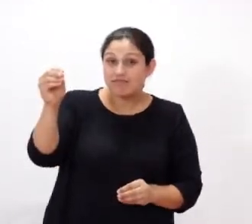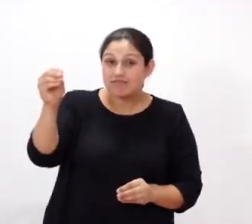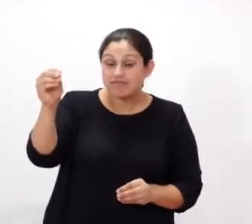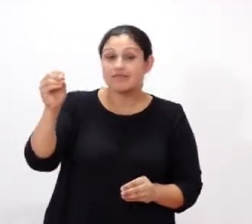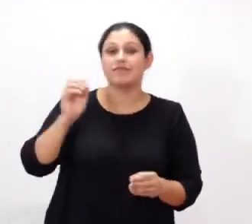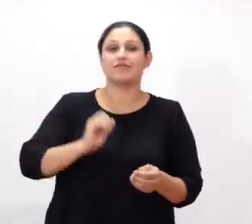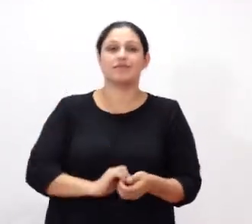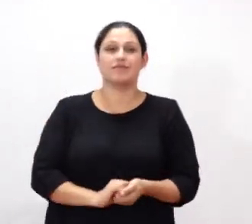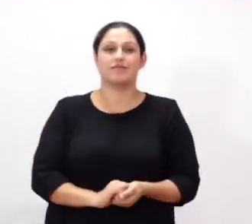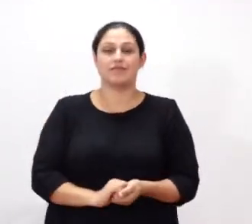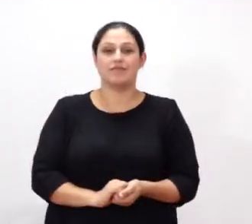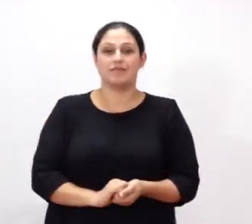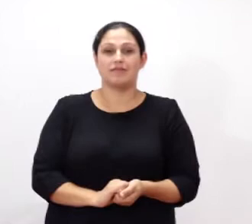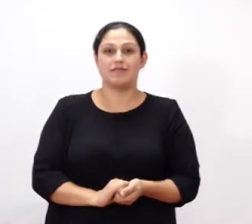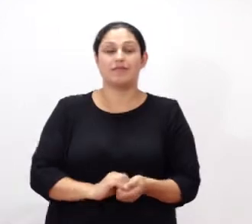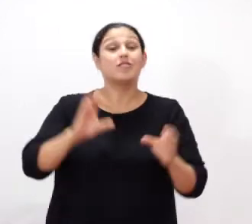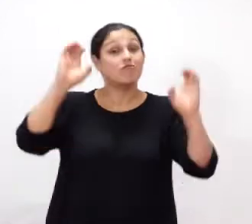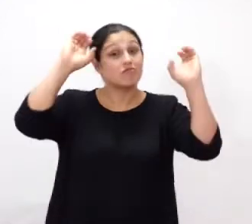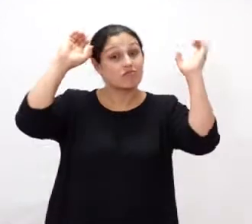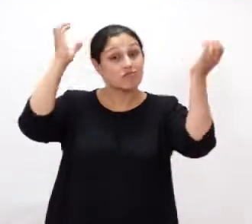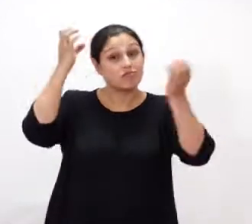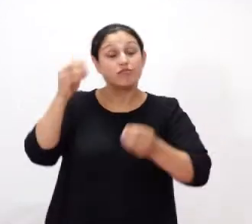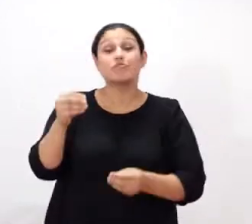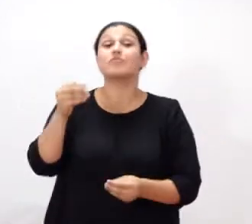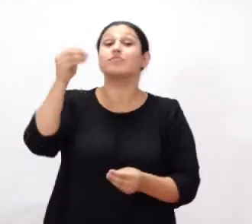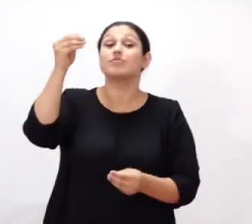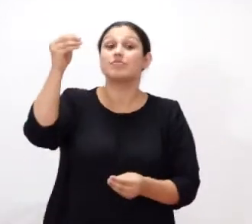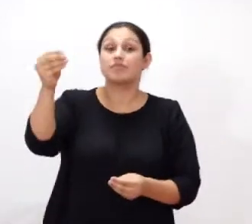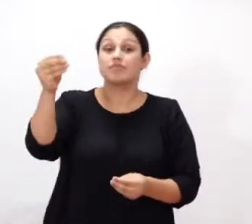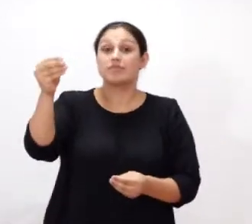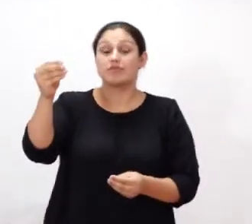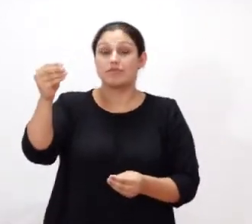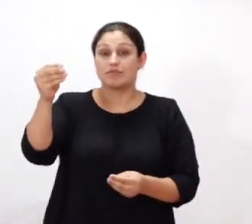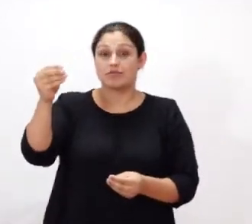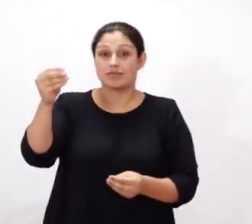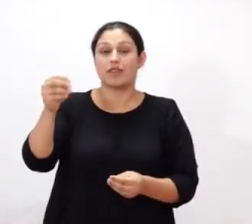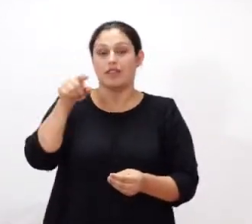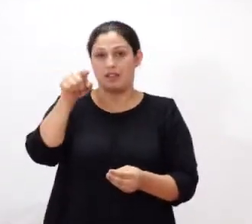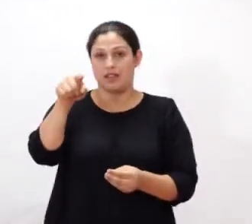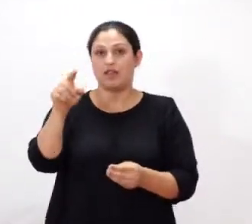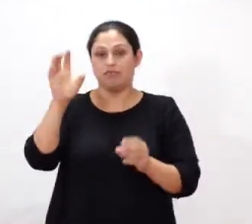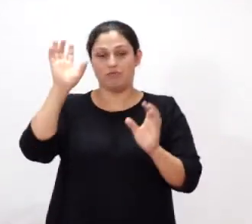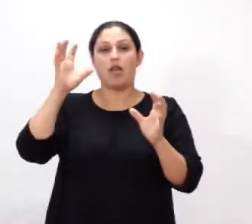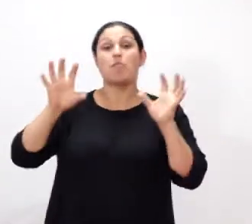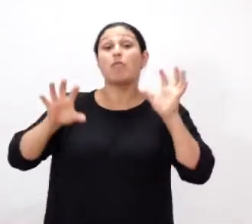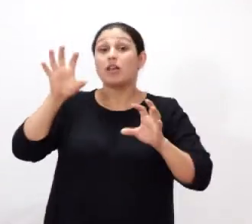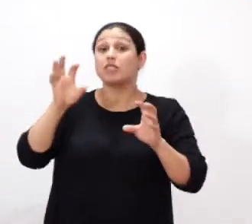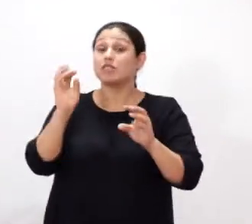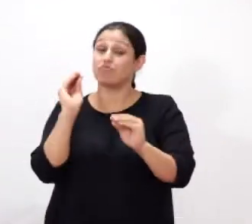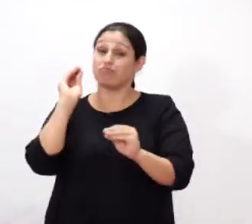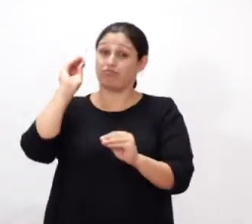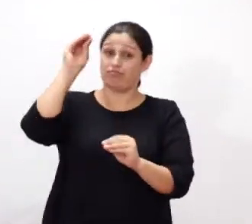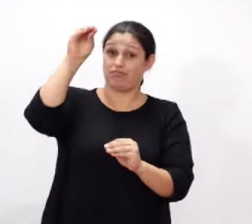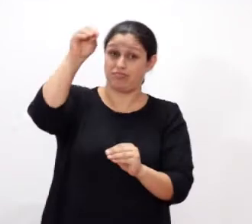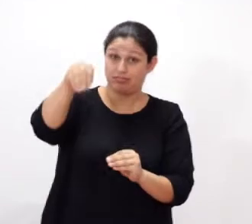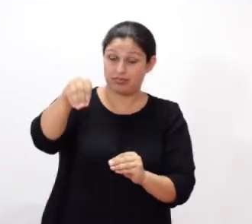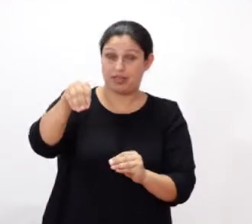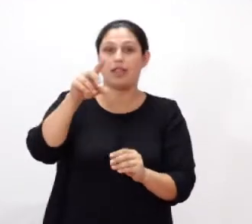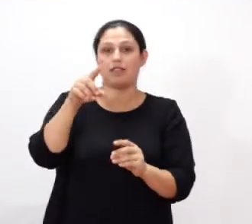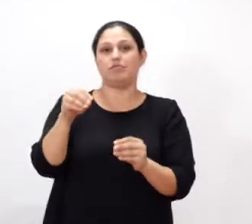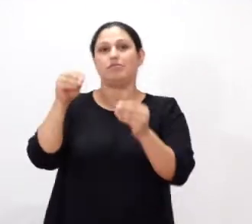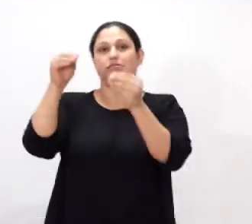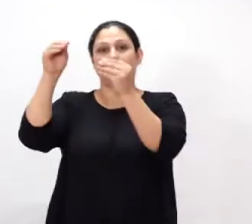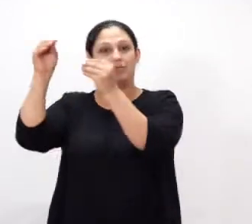داشتیم حرف خوراک نه پاندا به حرف خوراک انا حرف خوراک دوستم منا پاندا